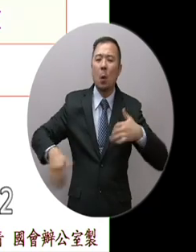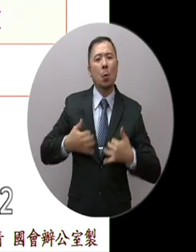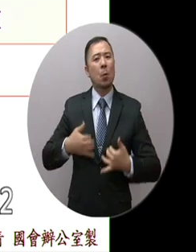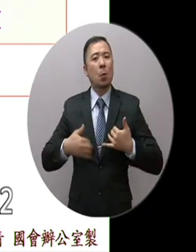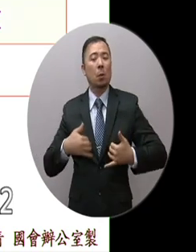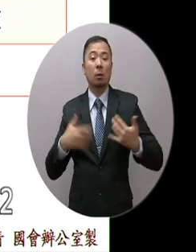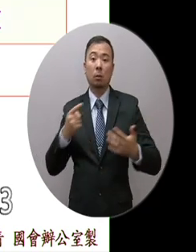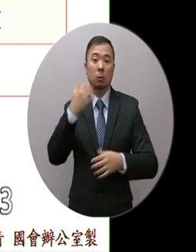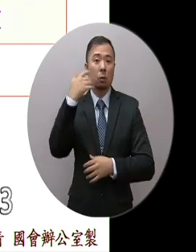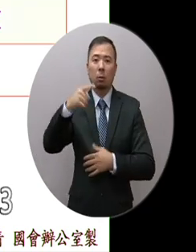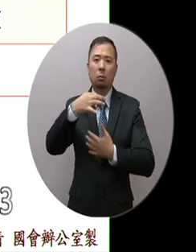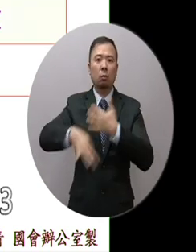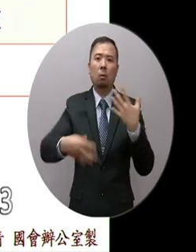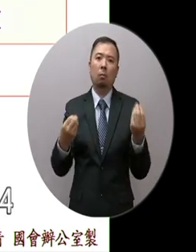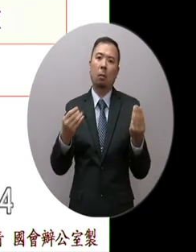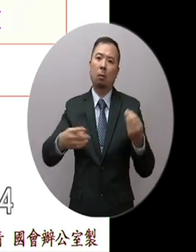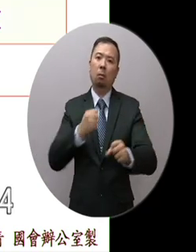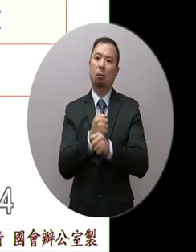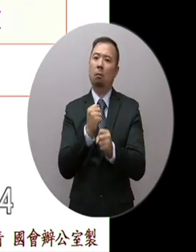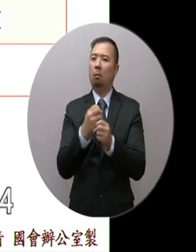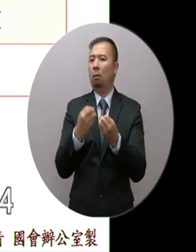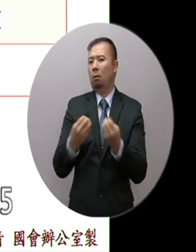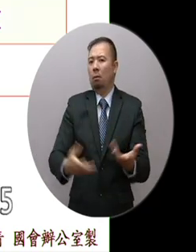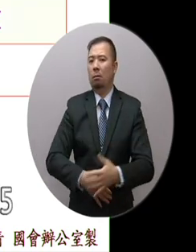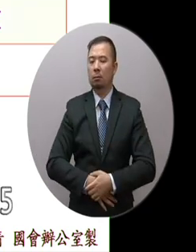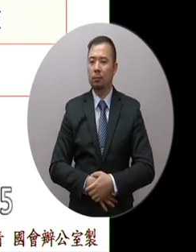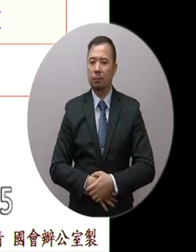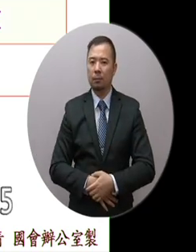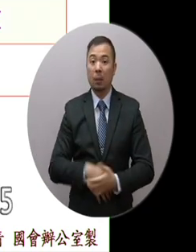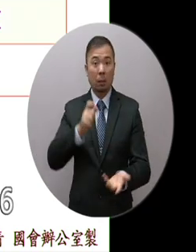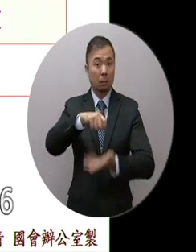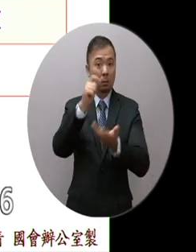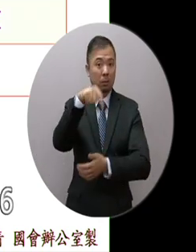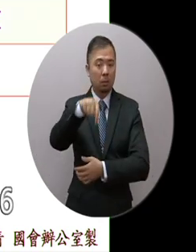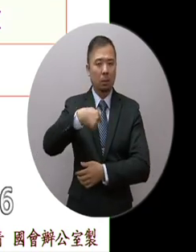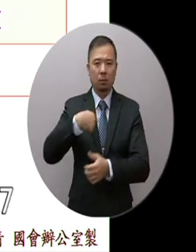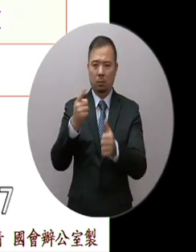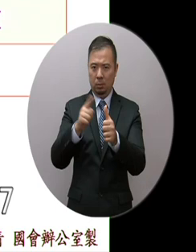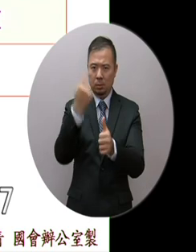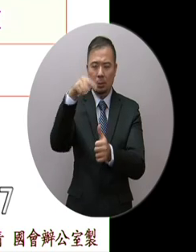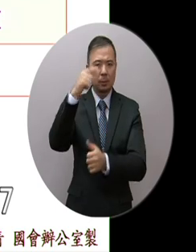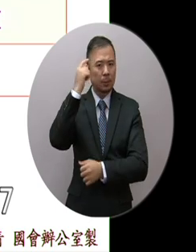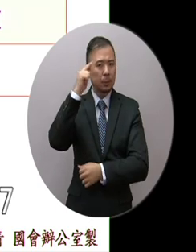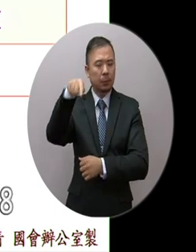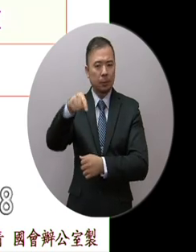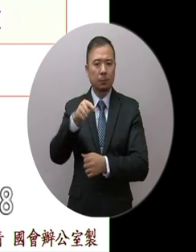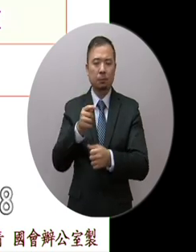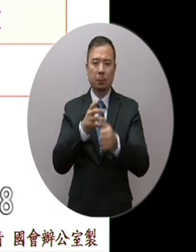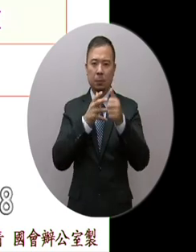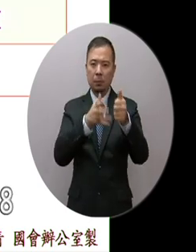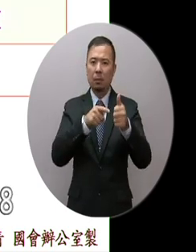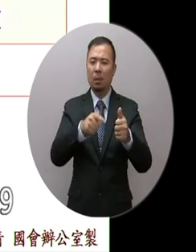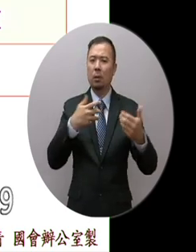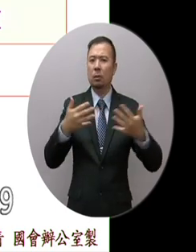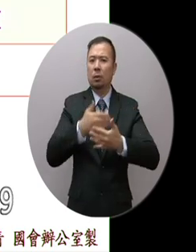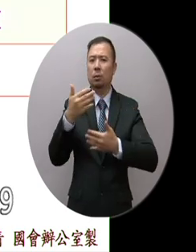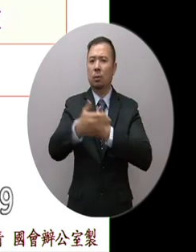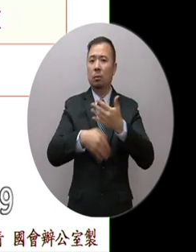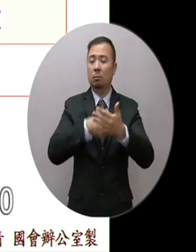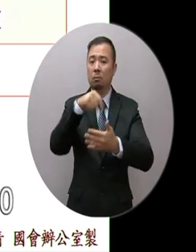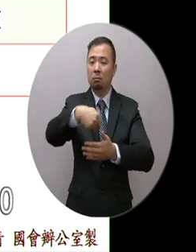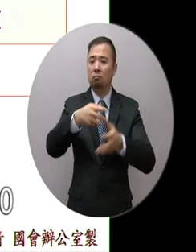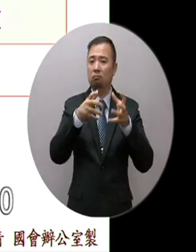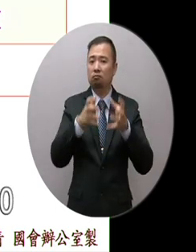件？好，讲到这个，那当然优先的是什么？就要讲到最重要的一个交通网络的建